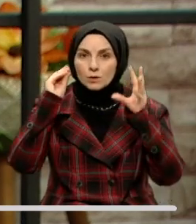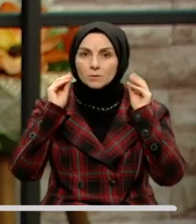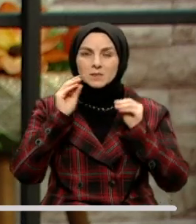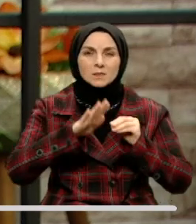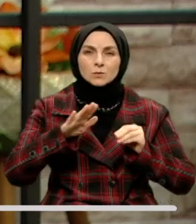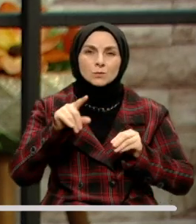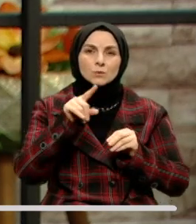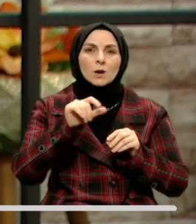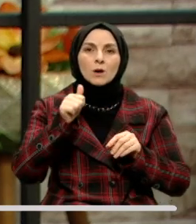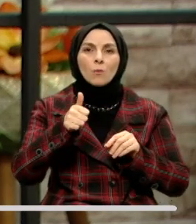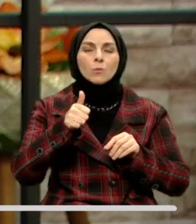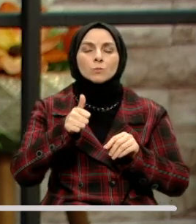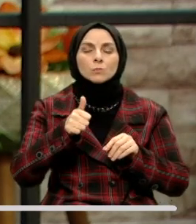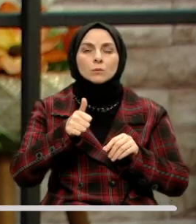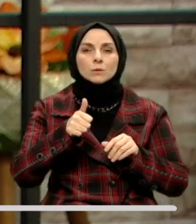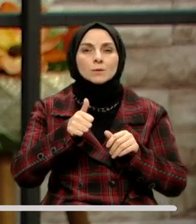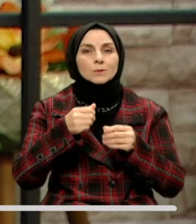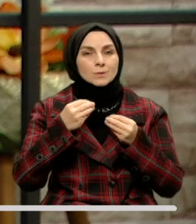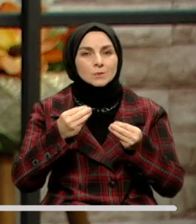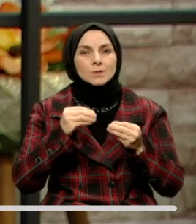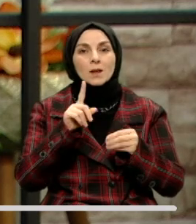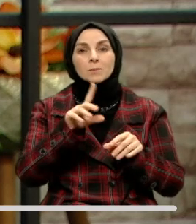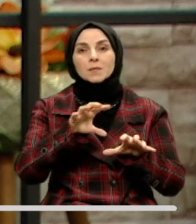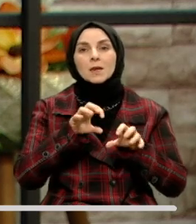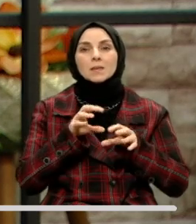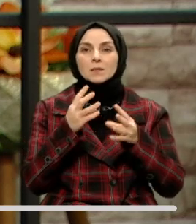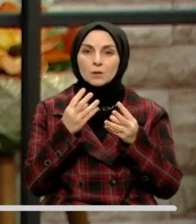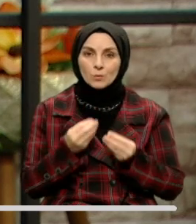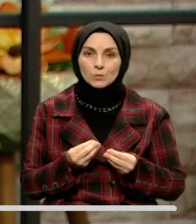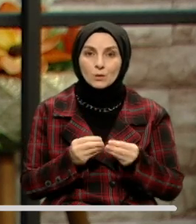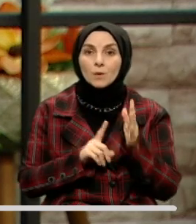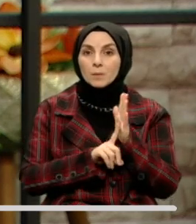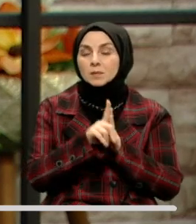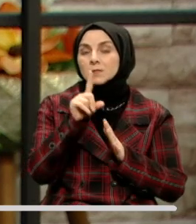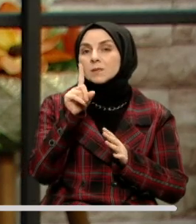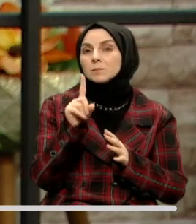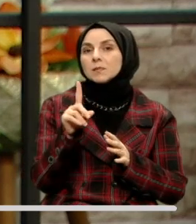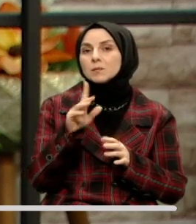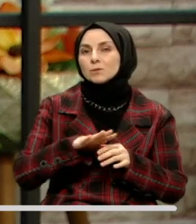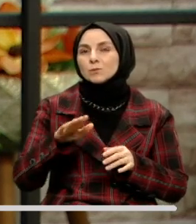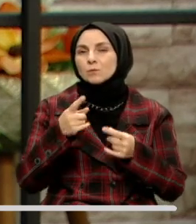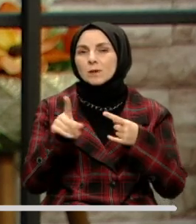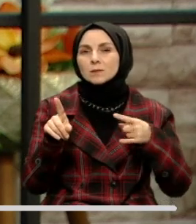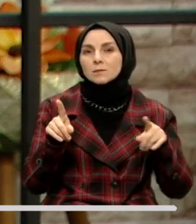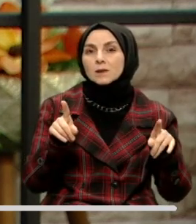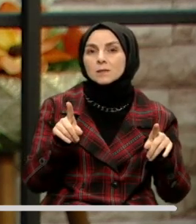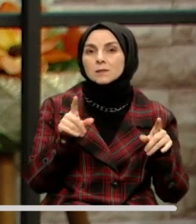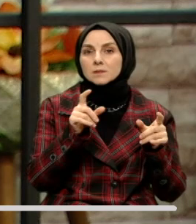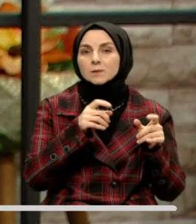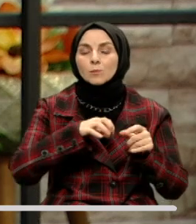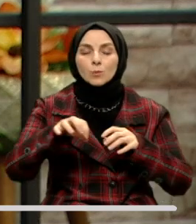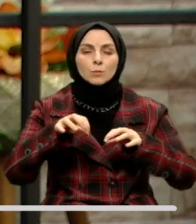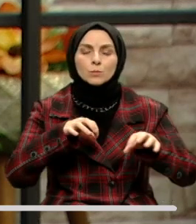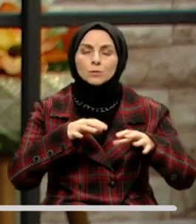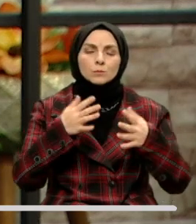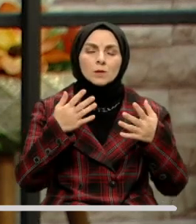Çünkü başarılı bir çocuk, ayakları yere basan bir çocuk, farklı alanlarda da öğrenmeyi bilen bir çocuk. Dolayısıyla sınav